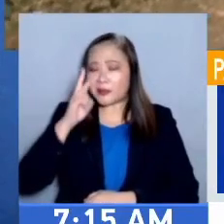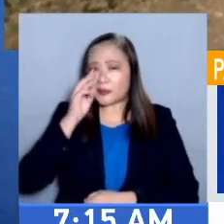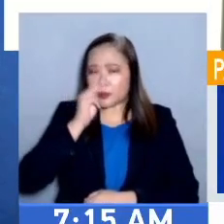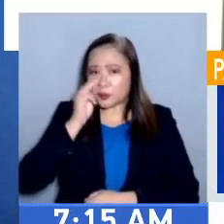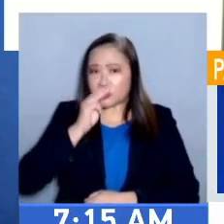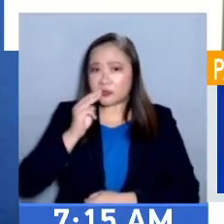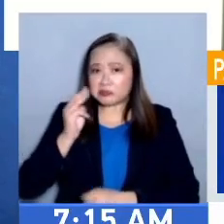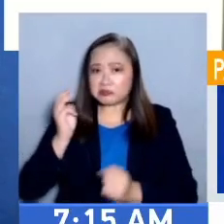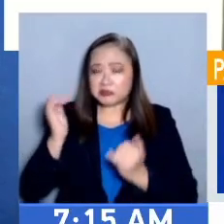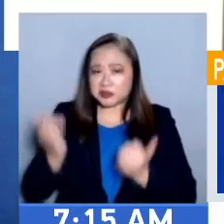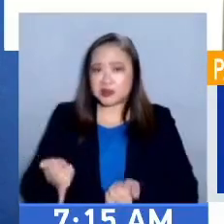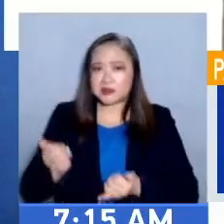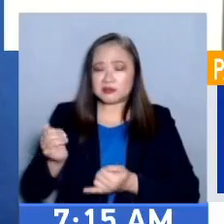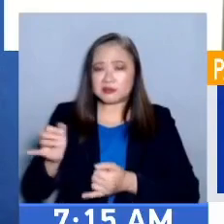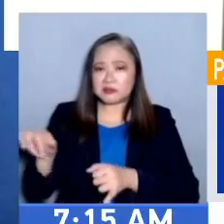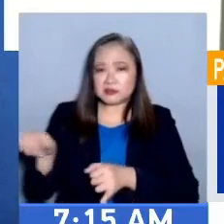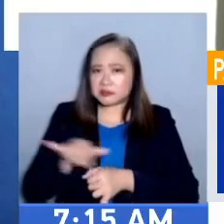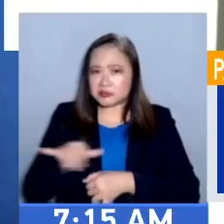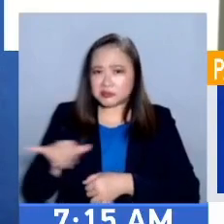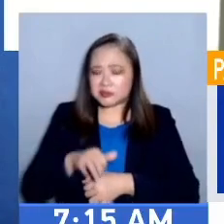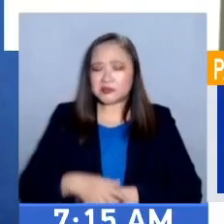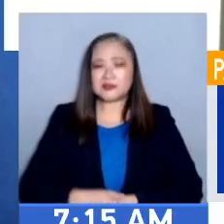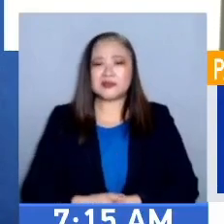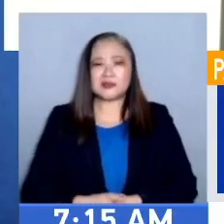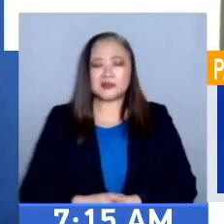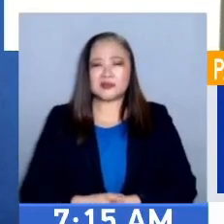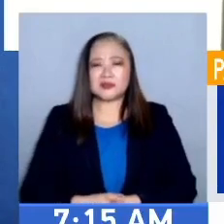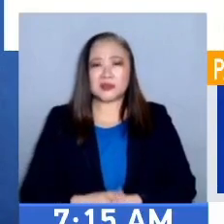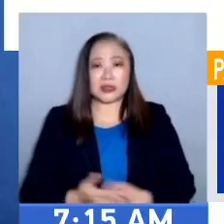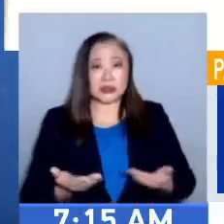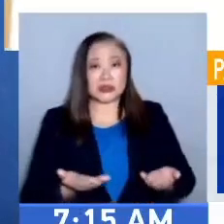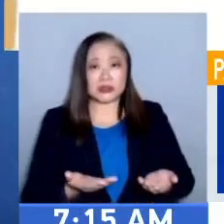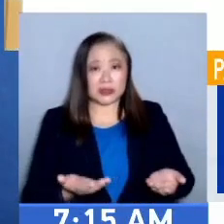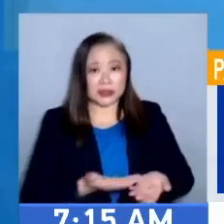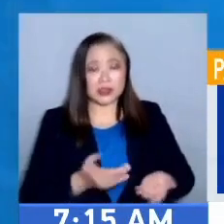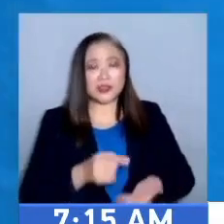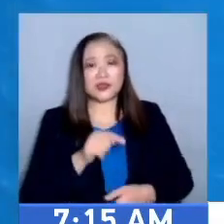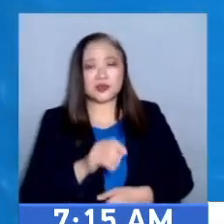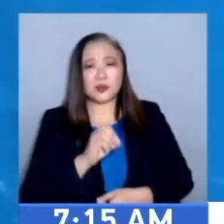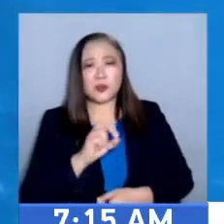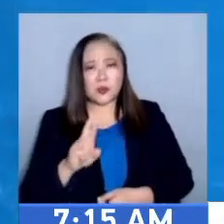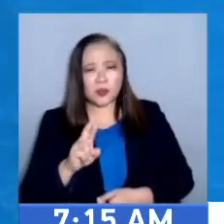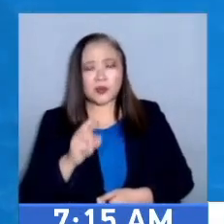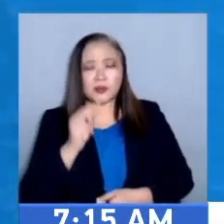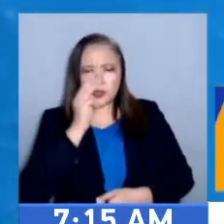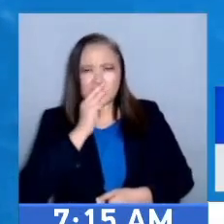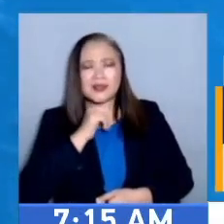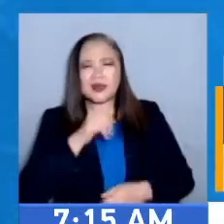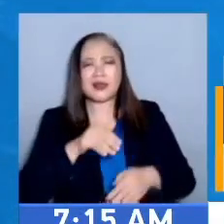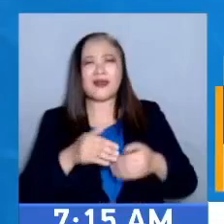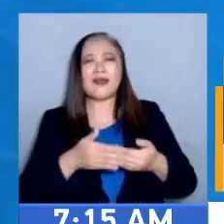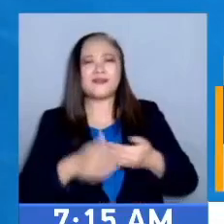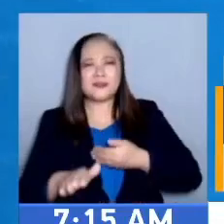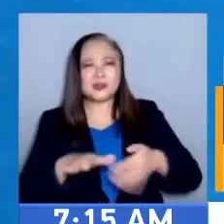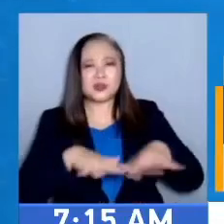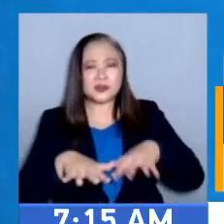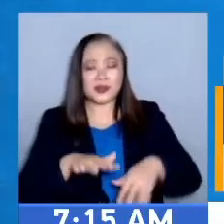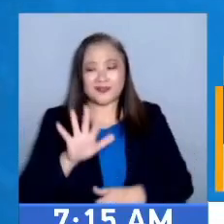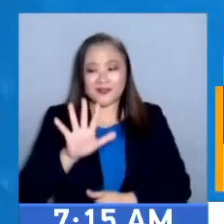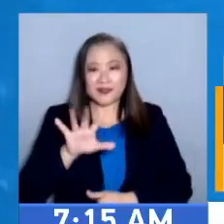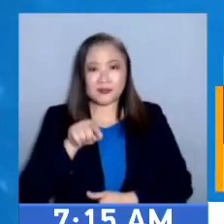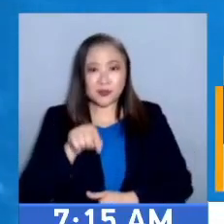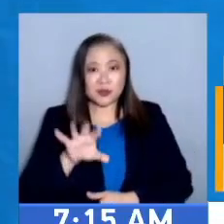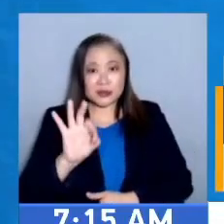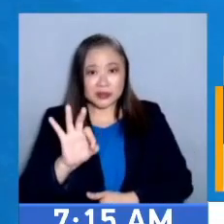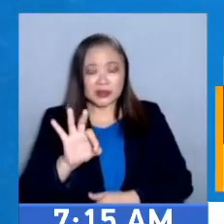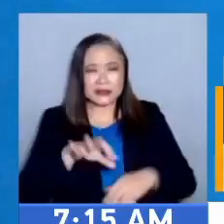Mindoro Hindi po we won't consider yung aftershocks a strong after Shocks kasi ah yung 5.9 po yung main shock 5.9 is